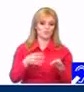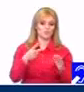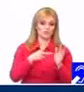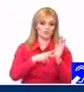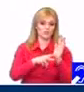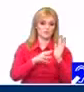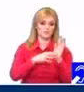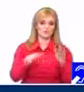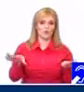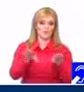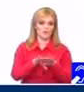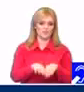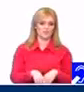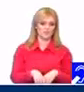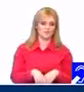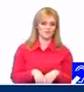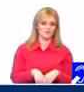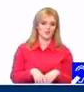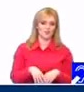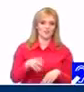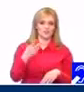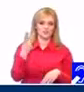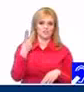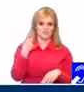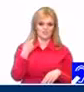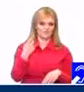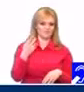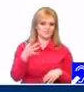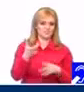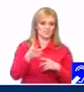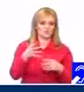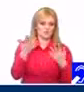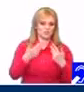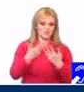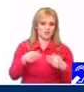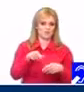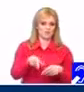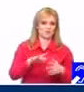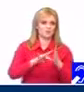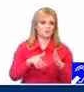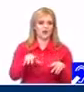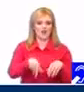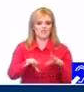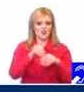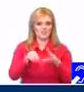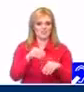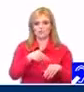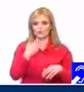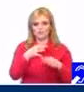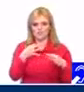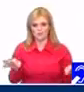5,94, comparativ cu 6,01 anul precedent. Statutul de regim hibrid presupune că alegerile nu sunt